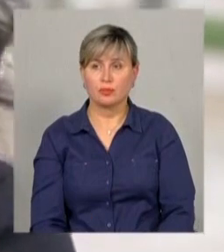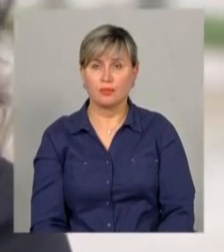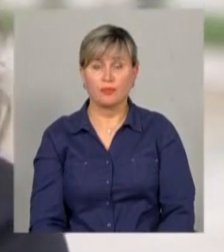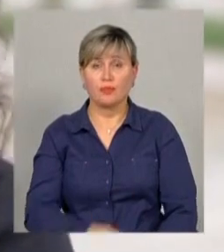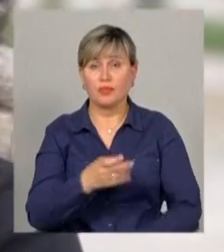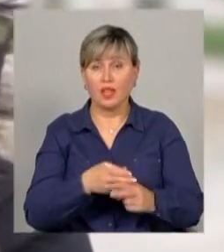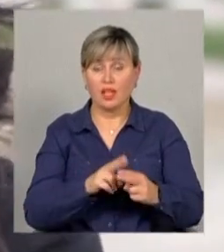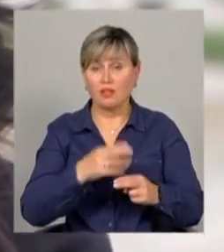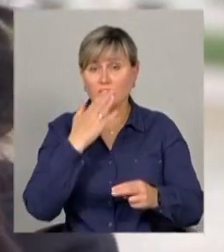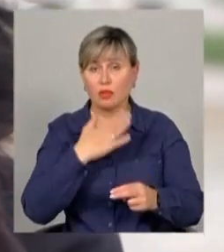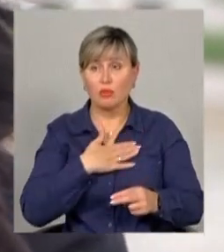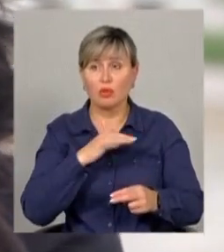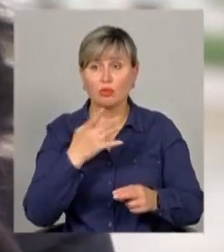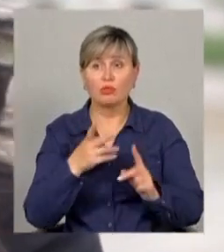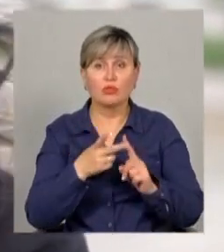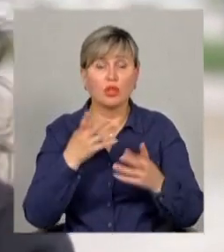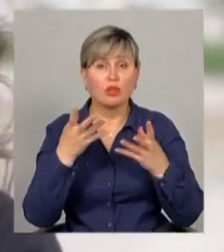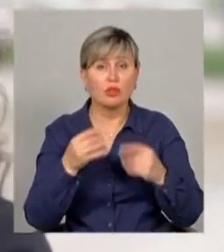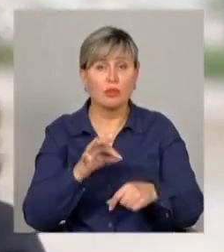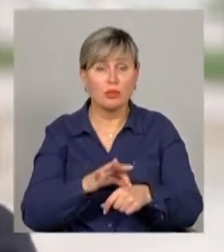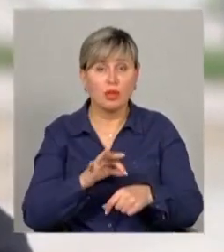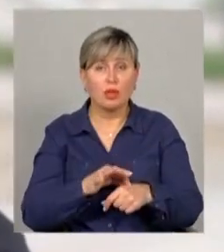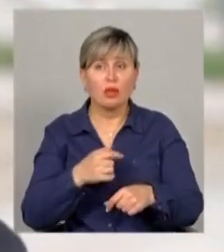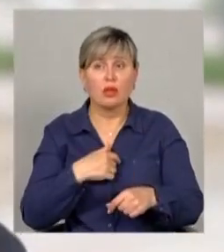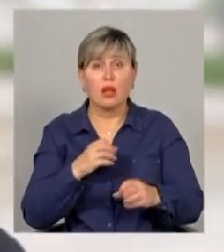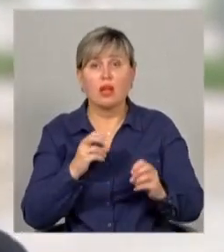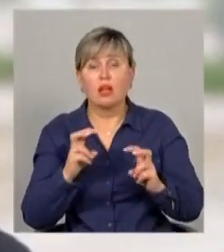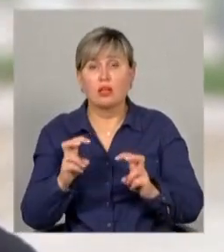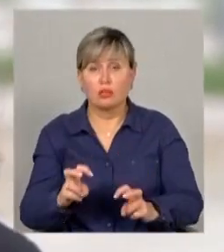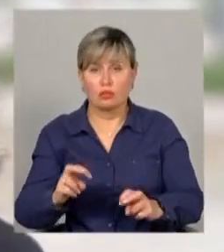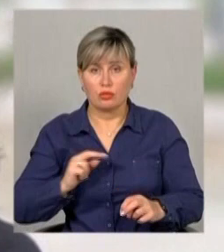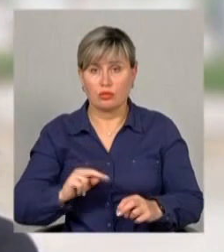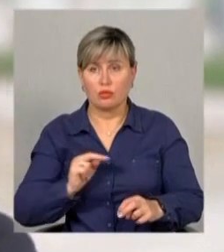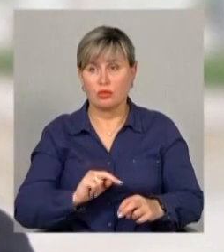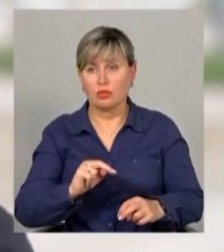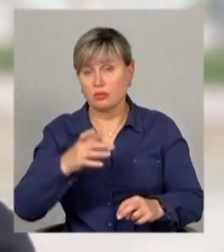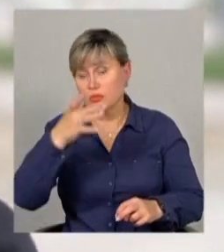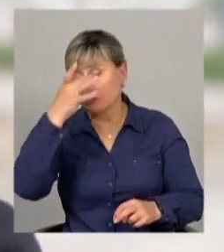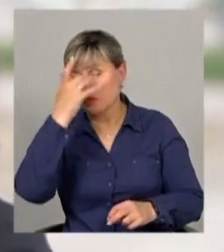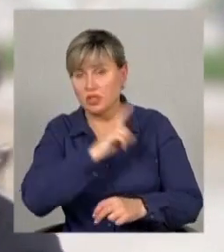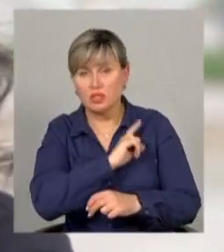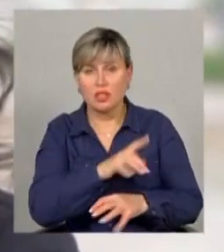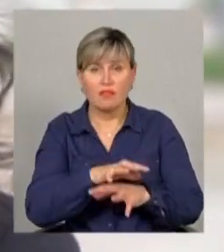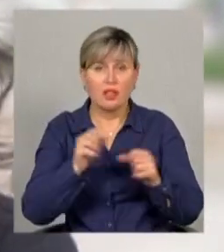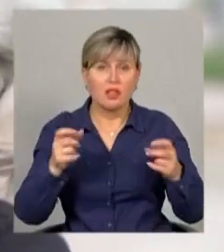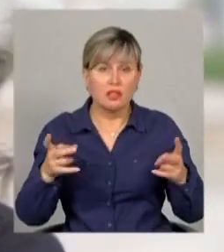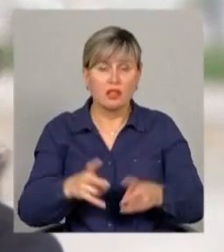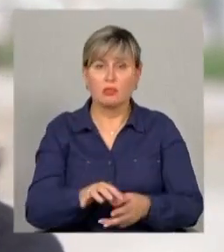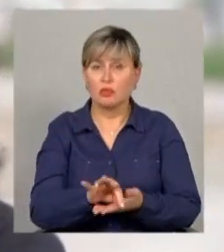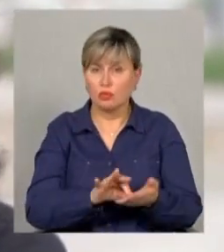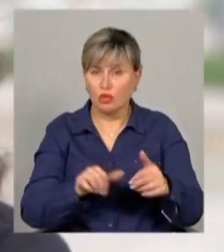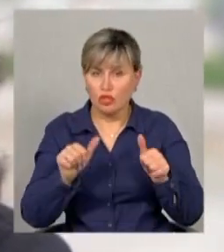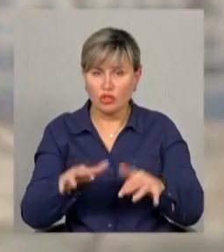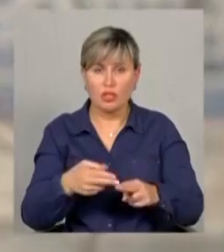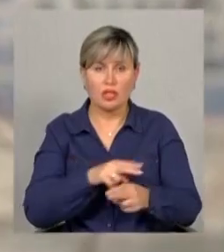Из-за этого запаха мой ребенок уже второй день болеет, а я еле сижу на работе. Мучают дикие головные боли. Властям необходимо немедленно решать